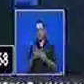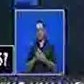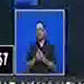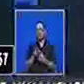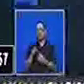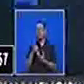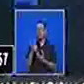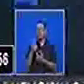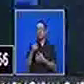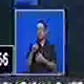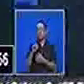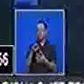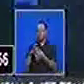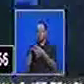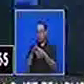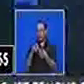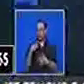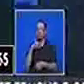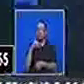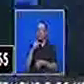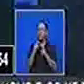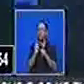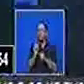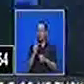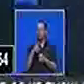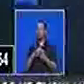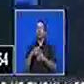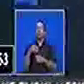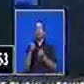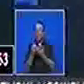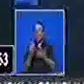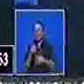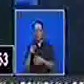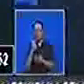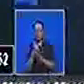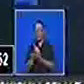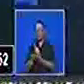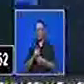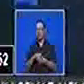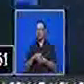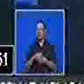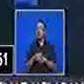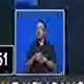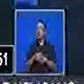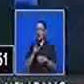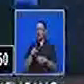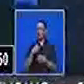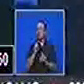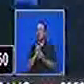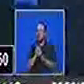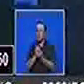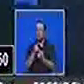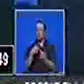daerah, kota, kemudian dengan PU itu bisa diselesaikan. Jadi kita juga akan melakukan yang sama dengan terlebih dahulu berbicara